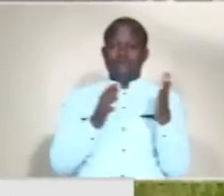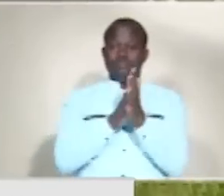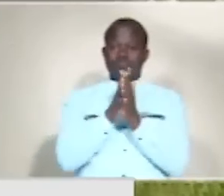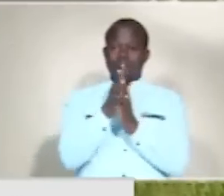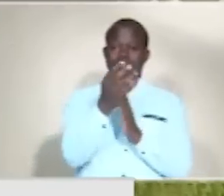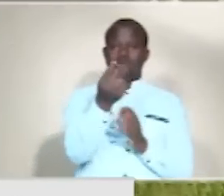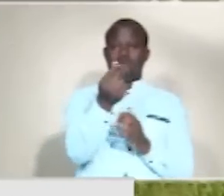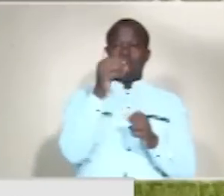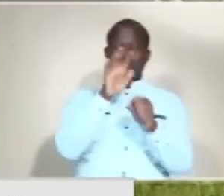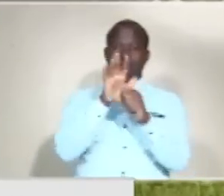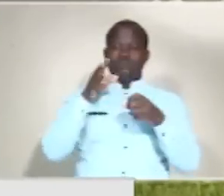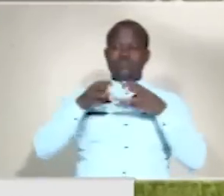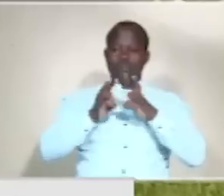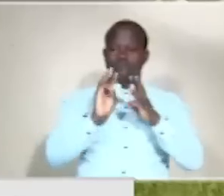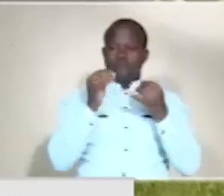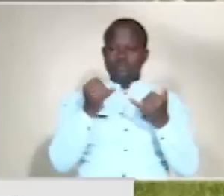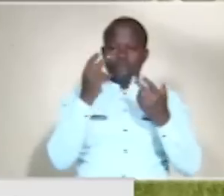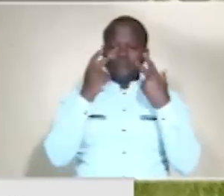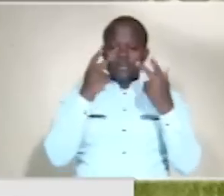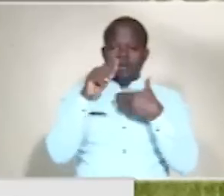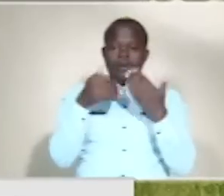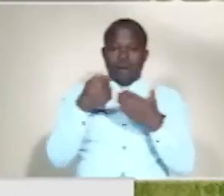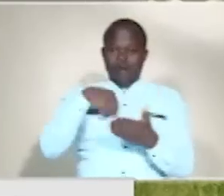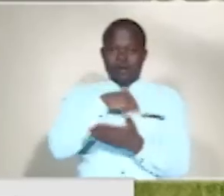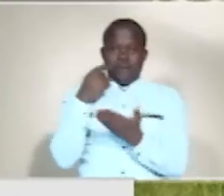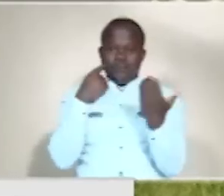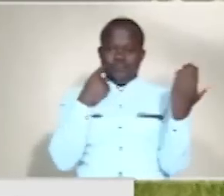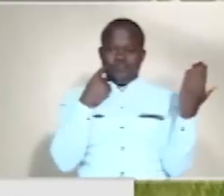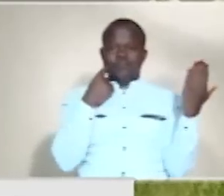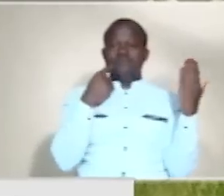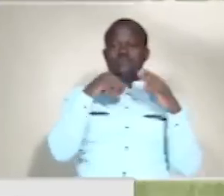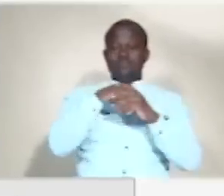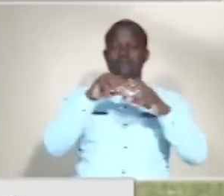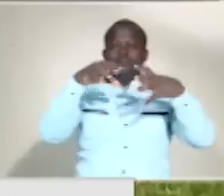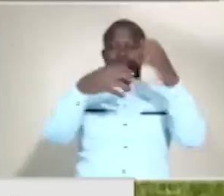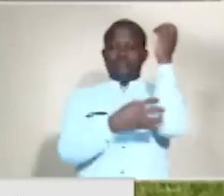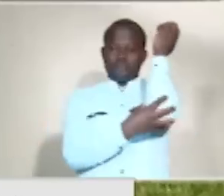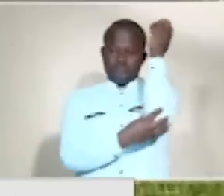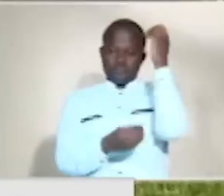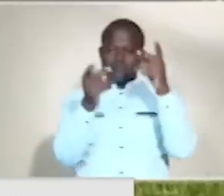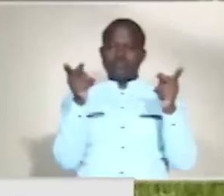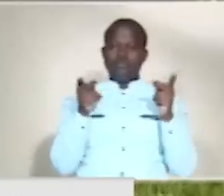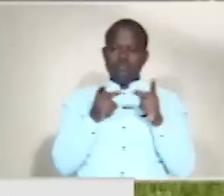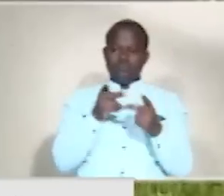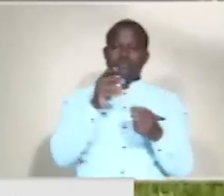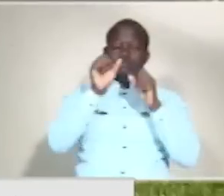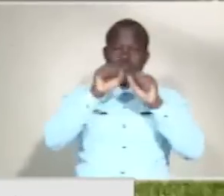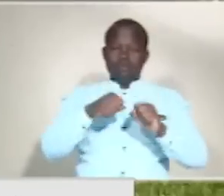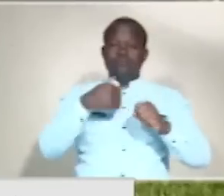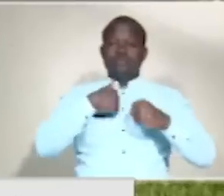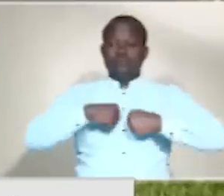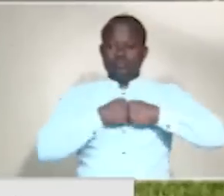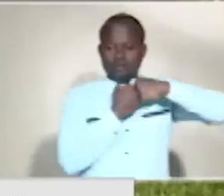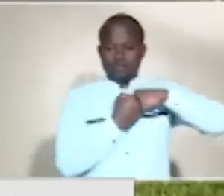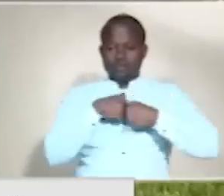amafaranga menshi ku buryo usanga bari no mu cyiciro cy'abakene hari naho bashobora kugira